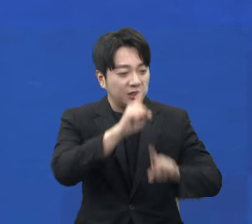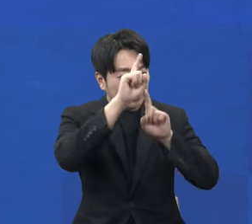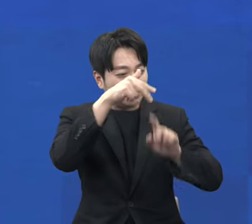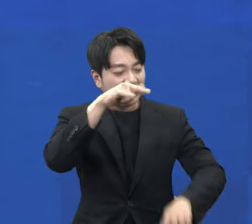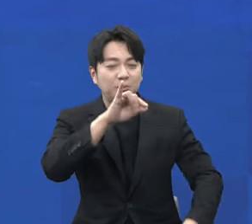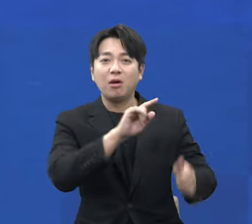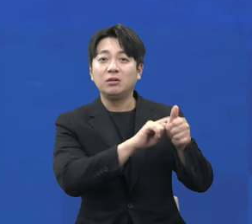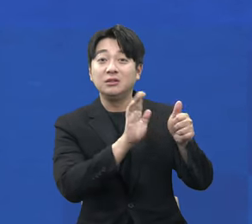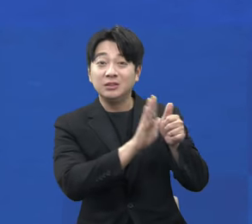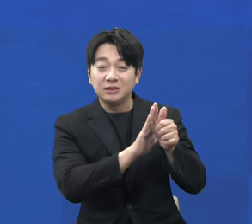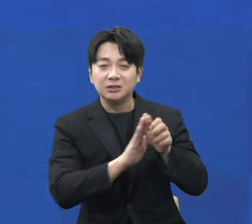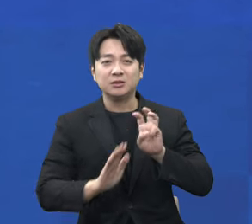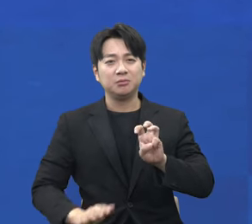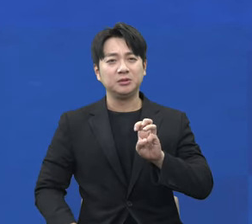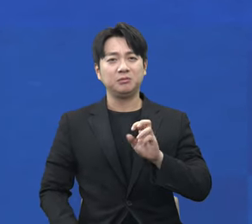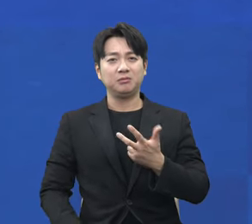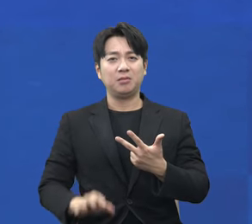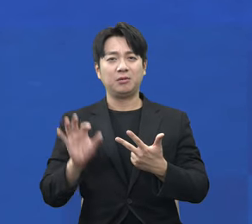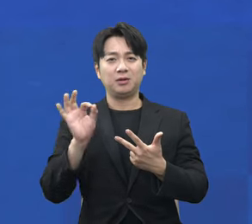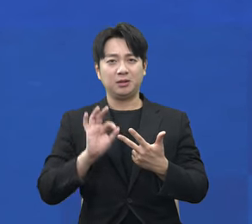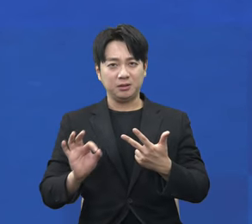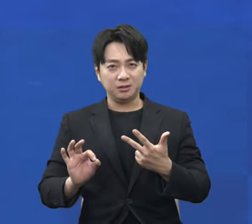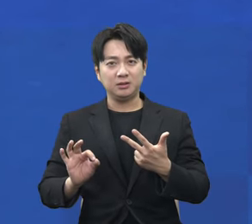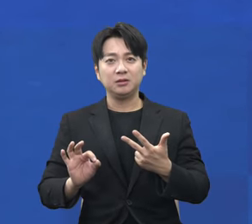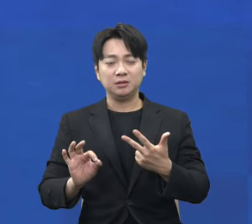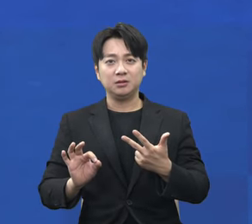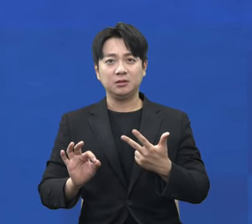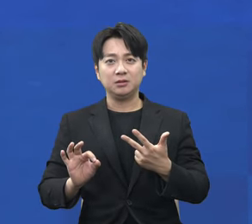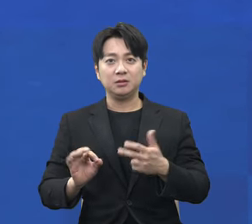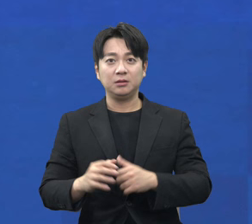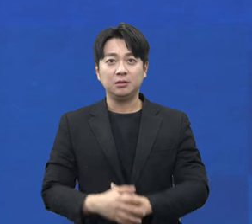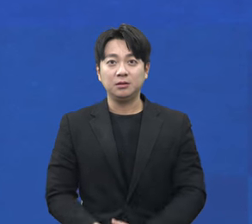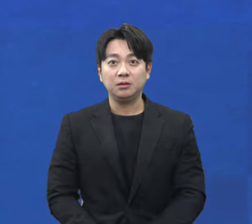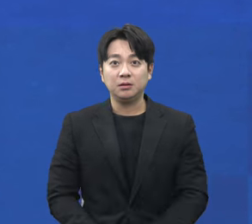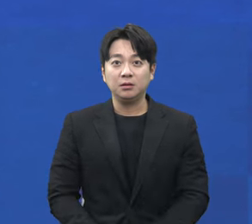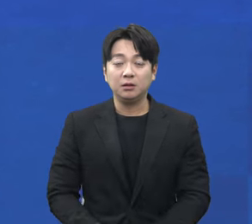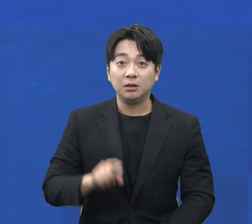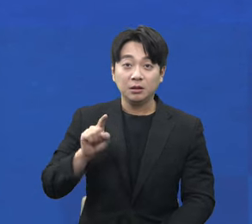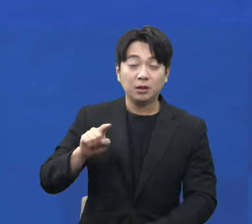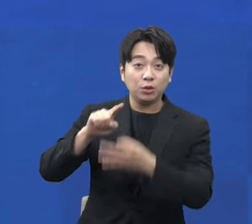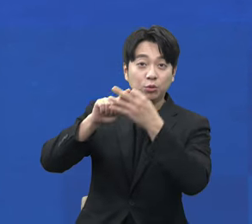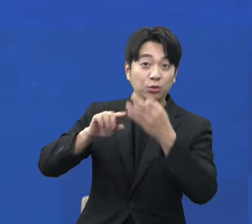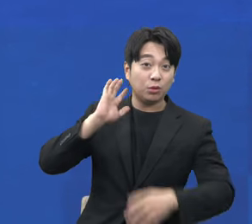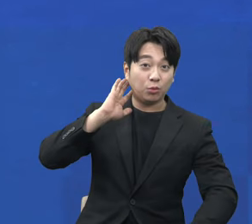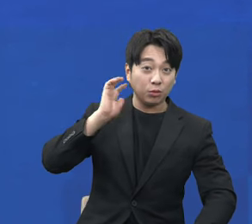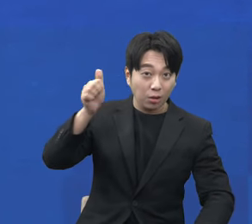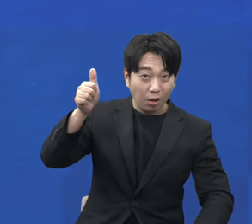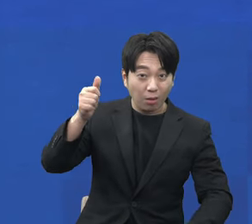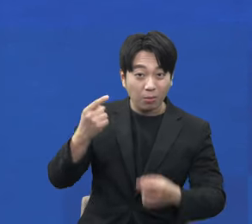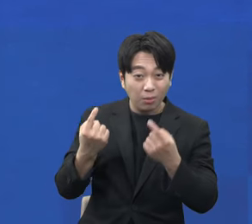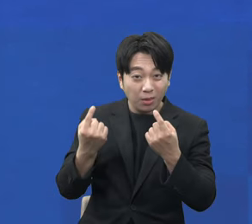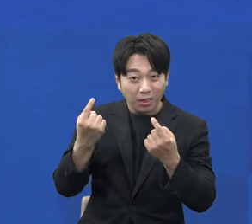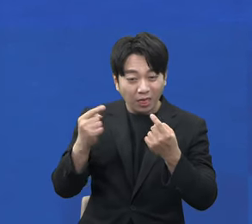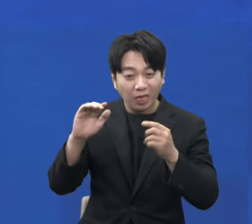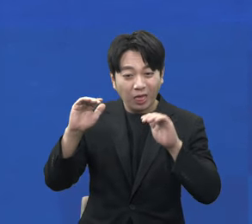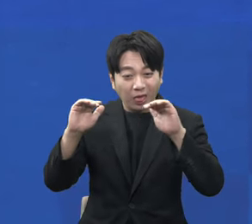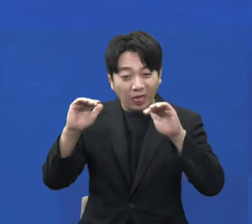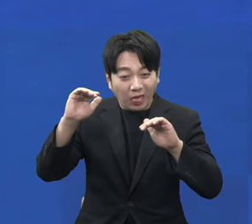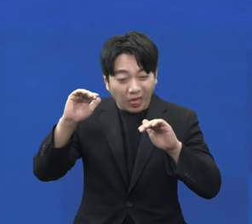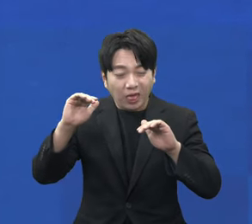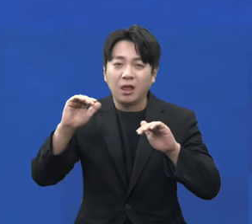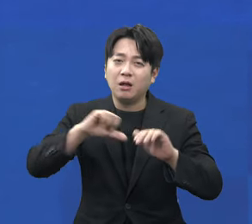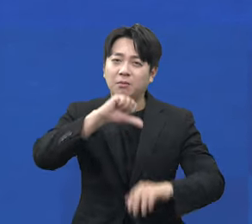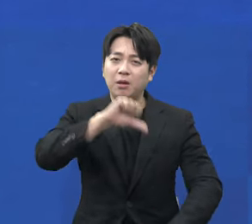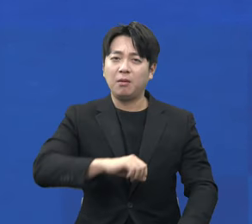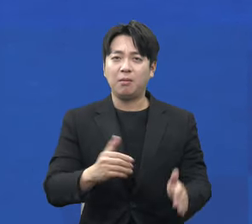24 777k 0.73% 포인트 차에 뼈 아픈 패배였습니다 그러나 우리는